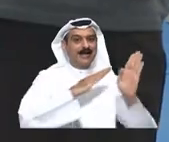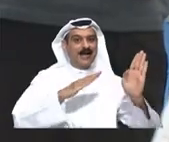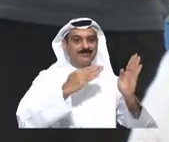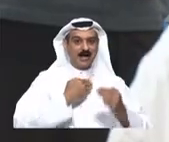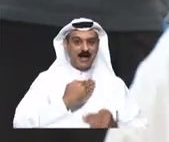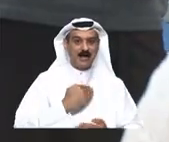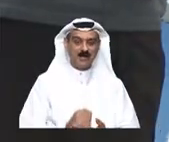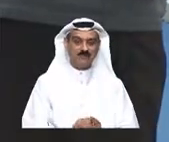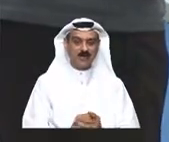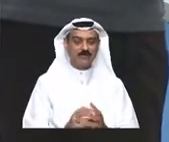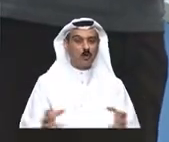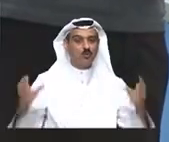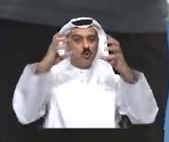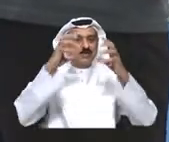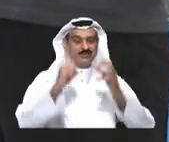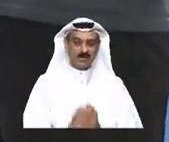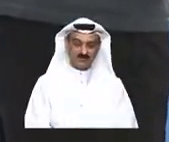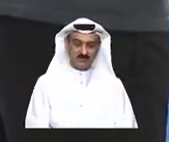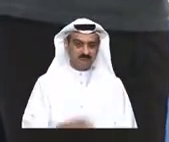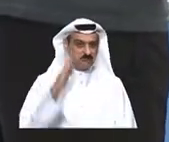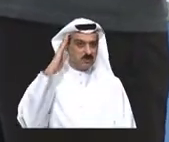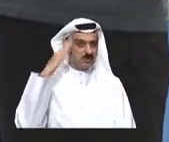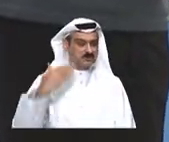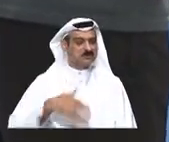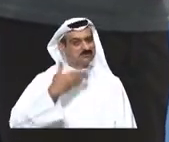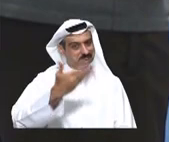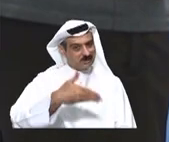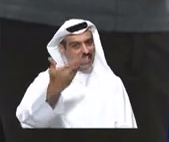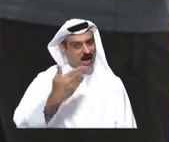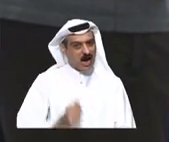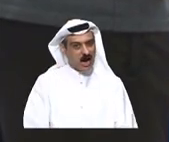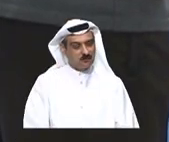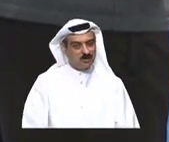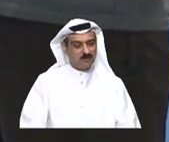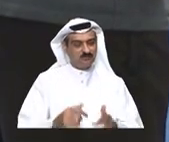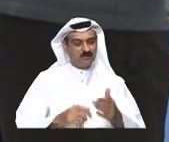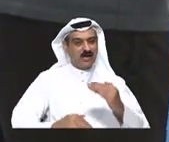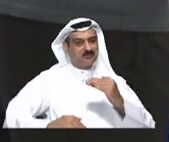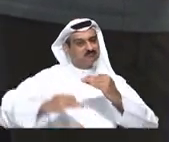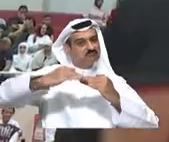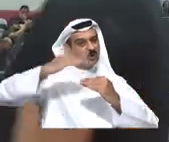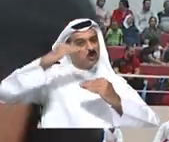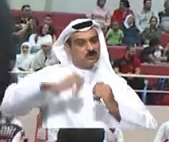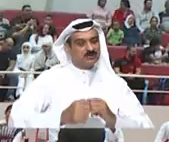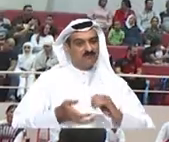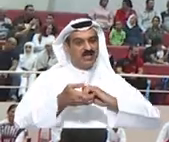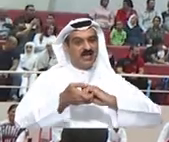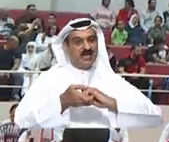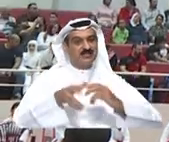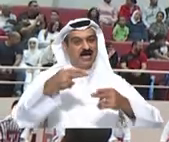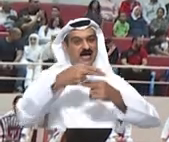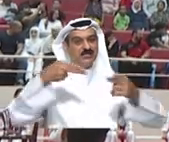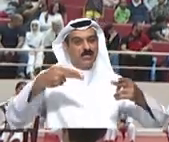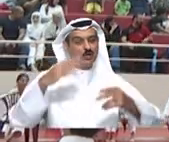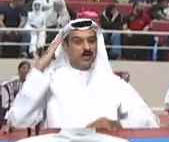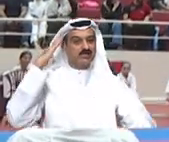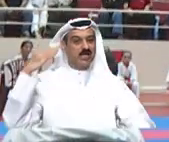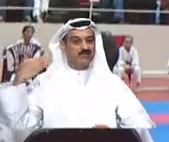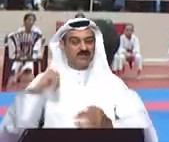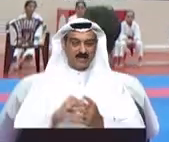كاتو كوميتيه. الفتيات وتطلعات إلى الحصول على أعلى المراكز وإنجاز الاتحاد الكويتي للفتيات